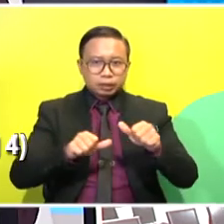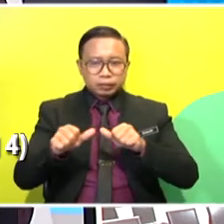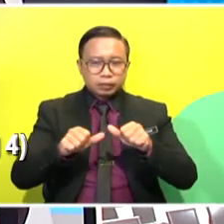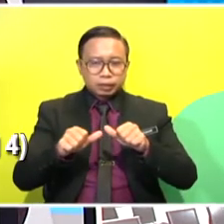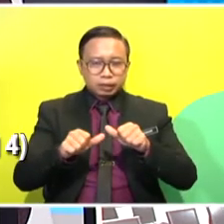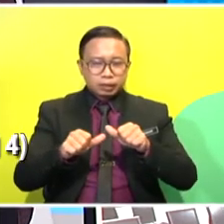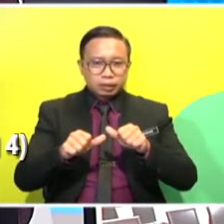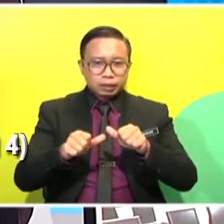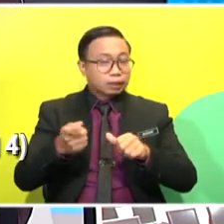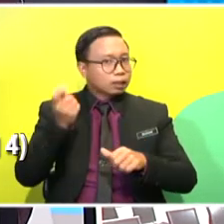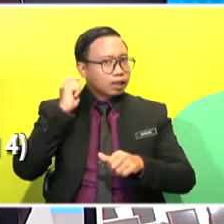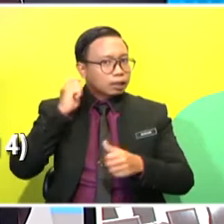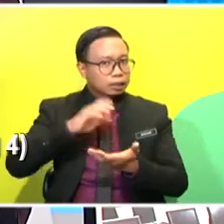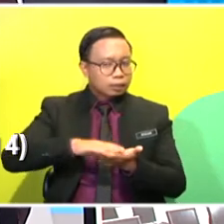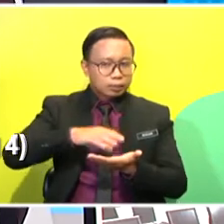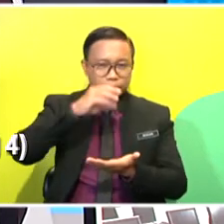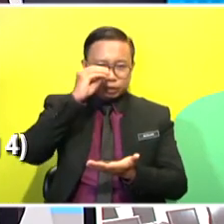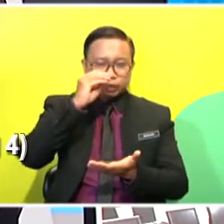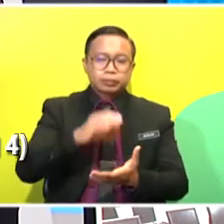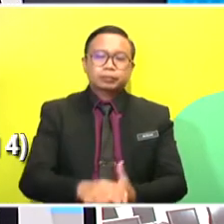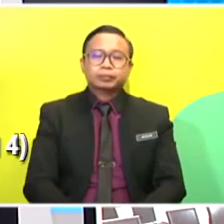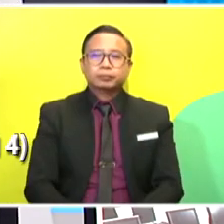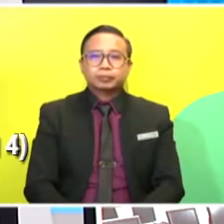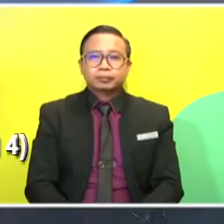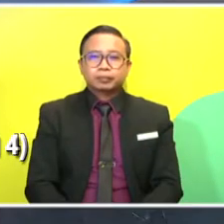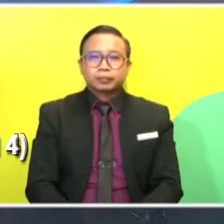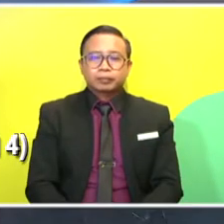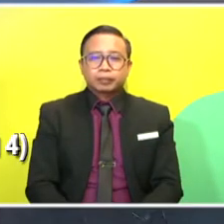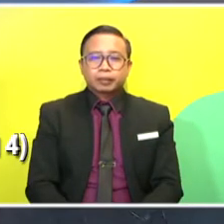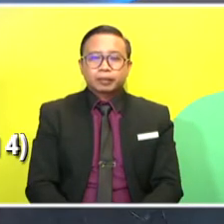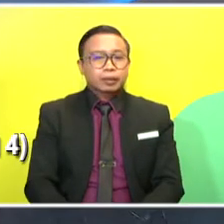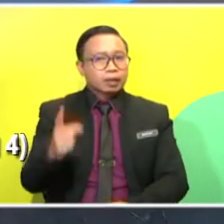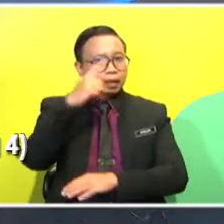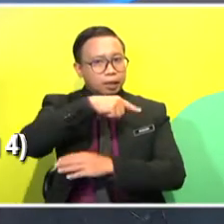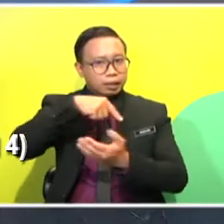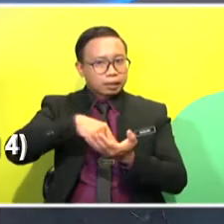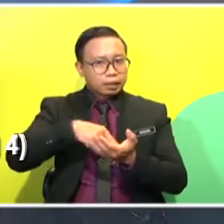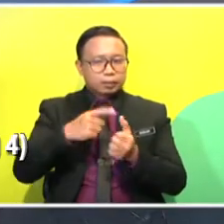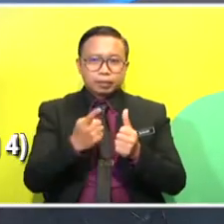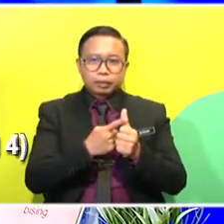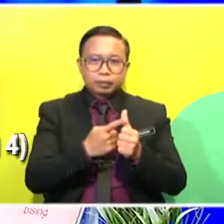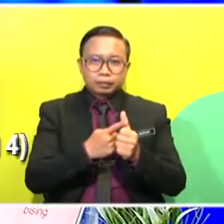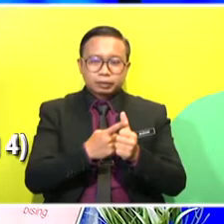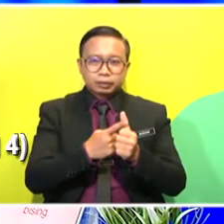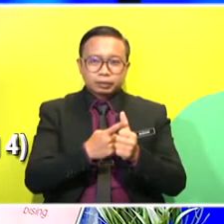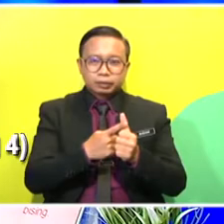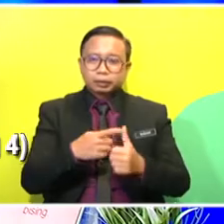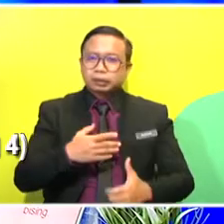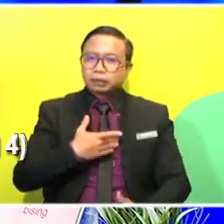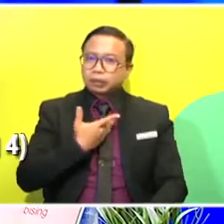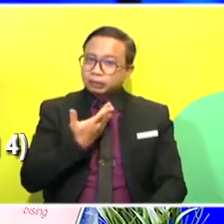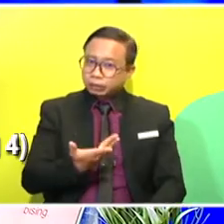dapat daripada aktiviti yang kita jalankan tadi? Baik, cikgu, hari ini yang pertama sekali Nisa berasa seronok